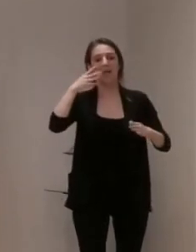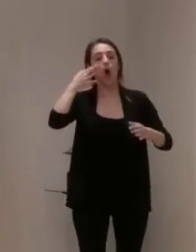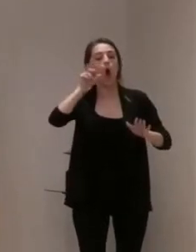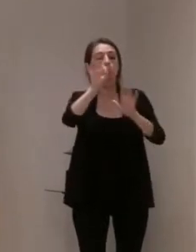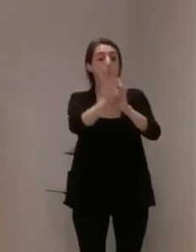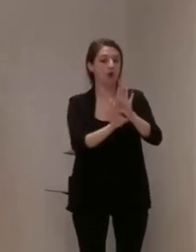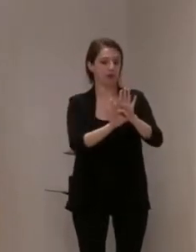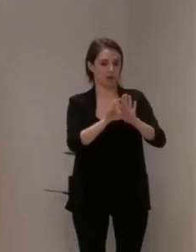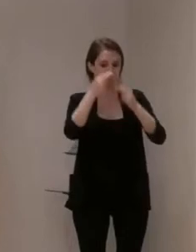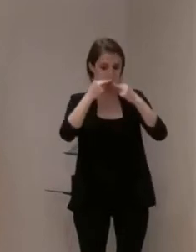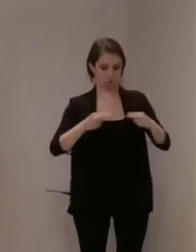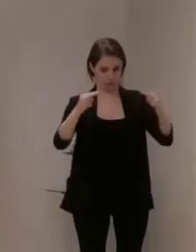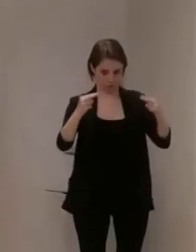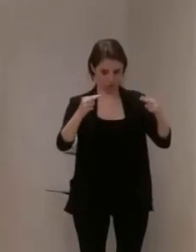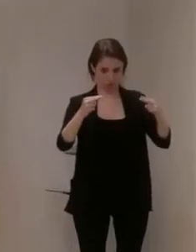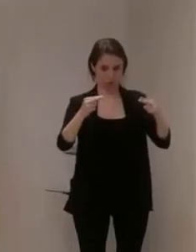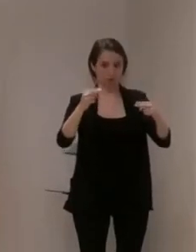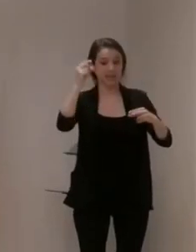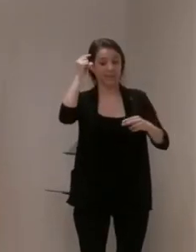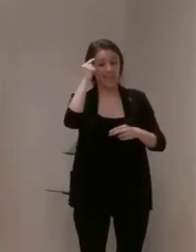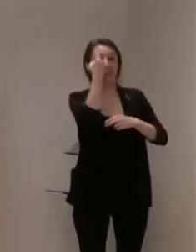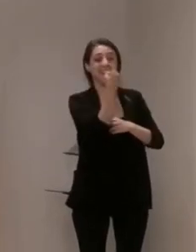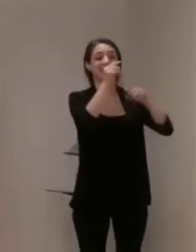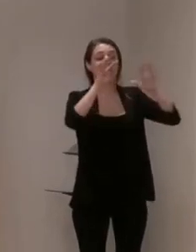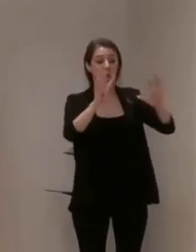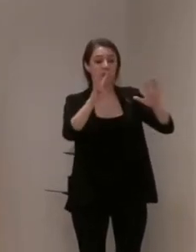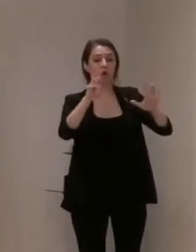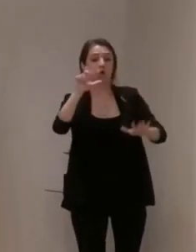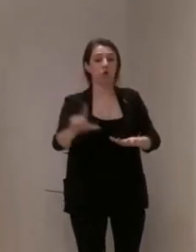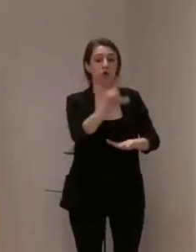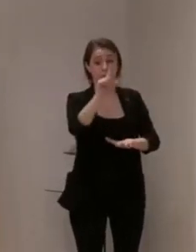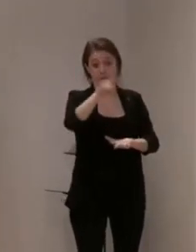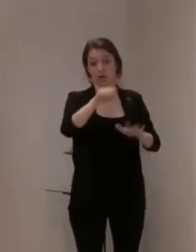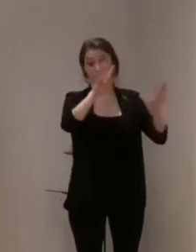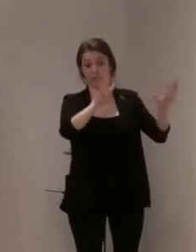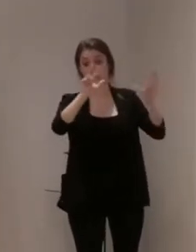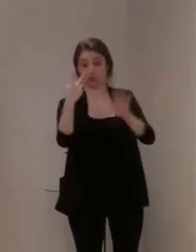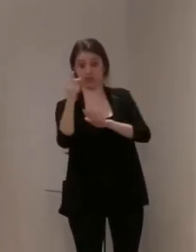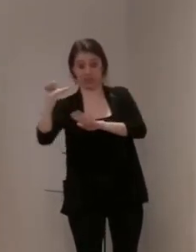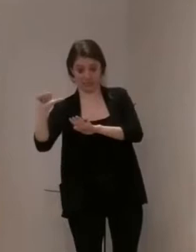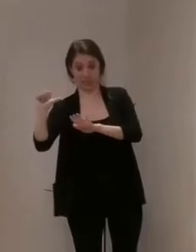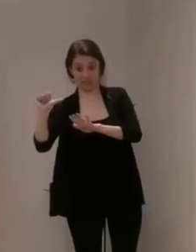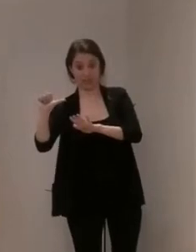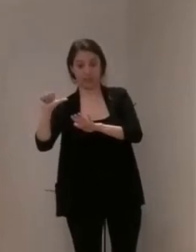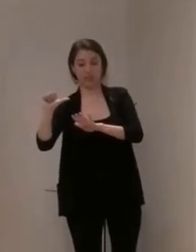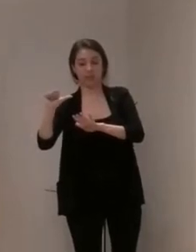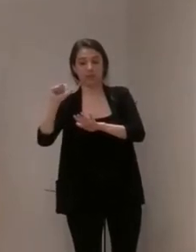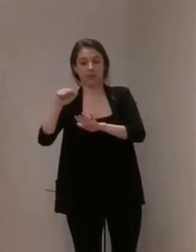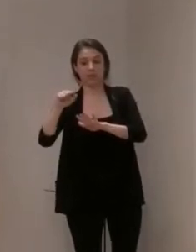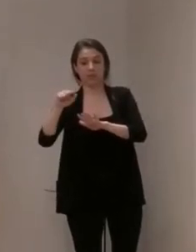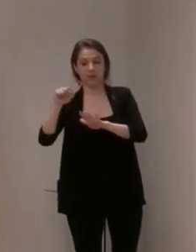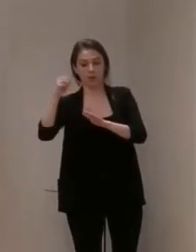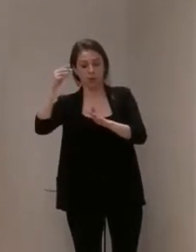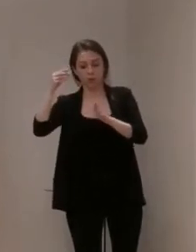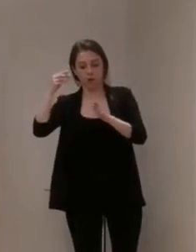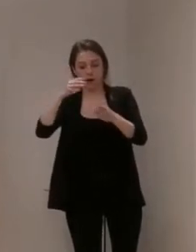de Frederic Escoffet, el 19 de juliol del 36, va dirigir la resistència contra